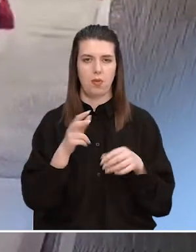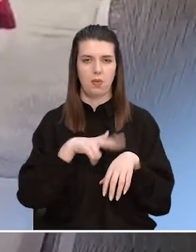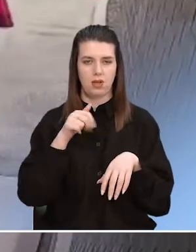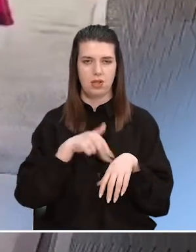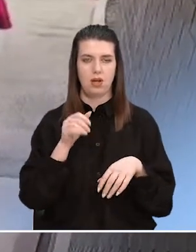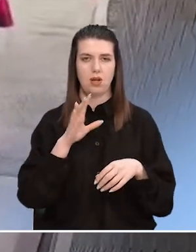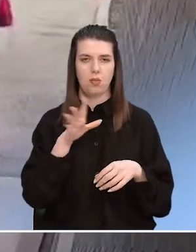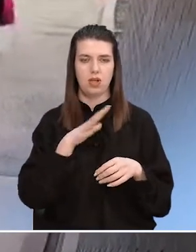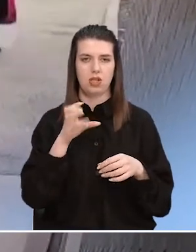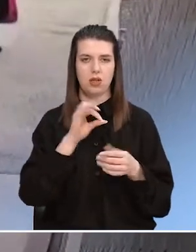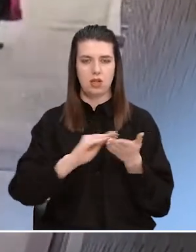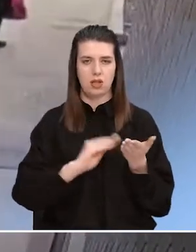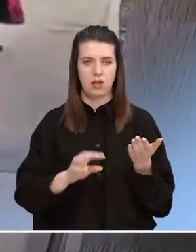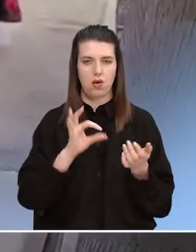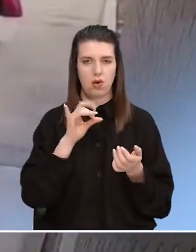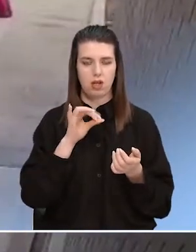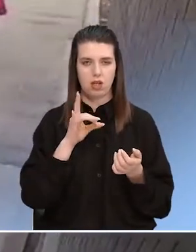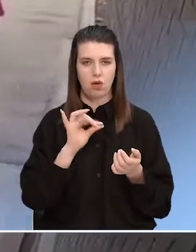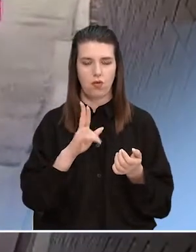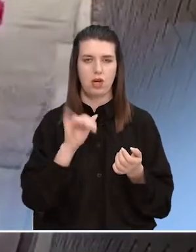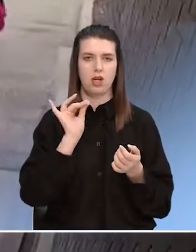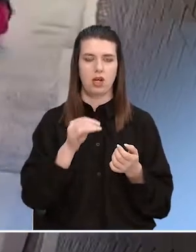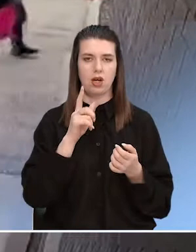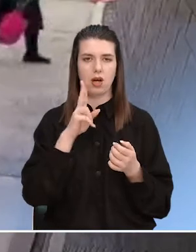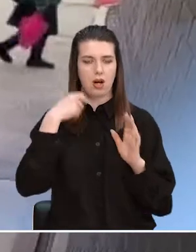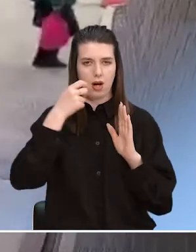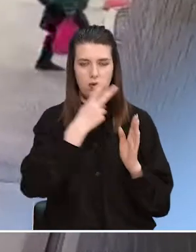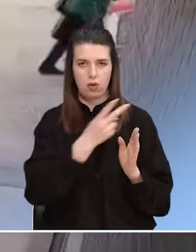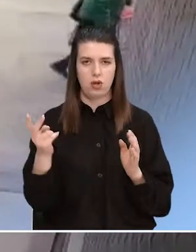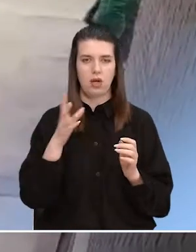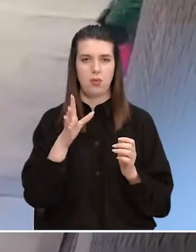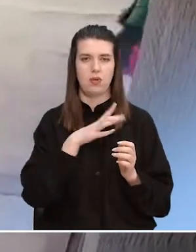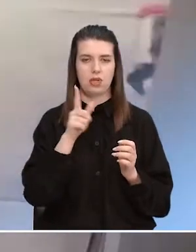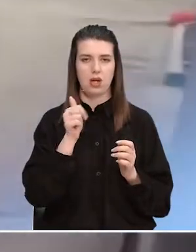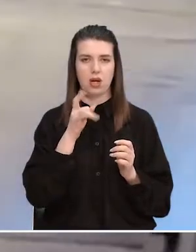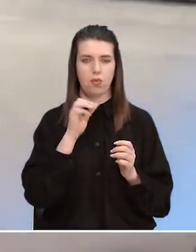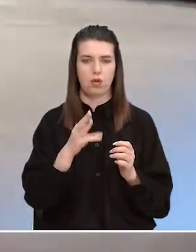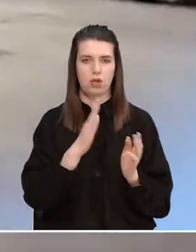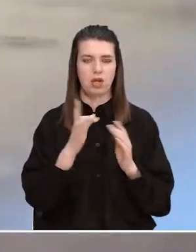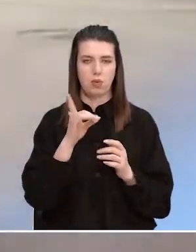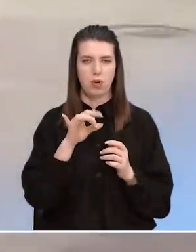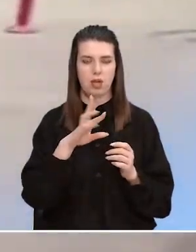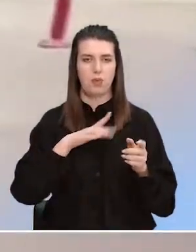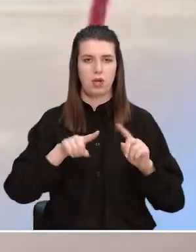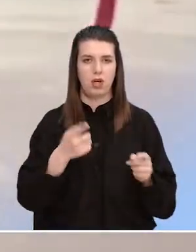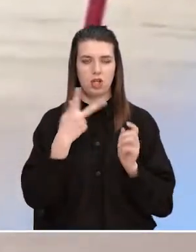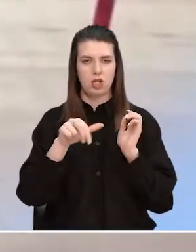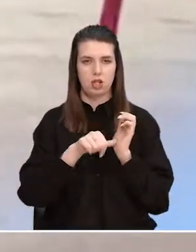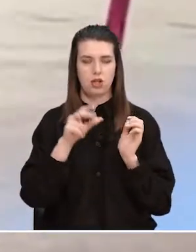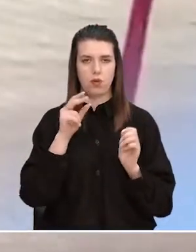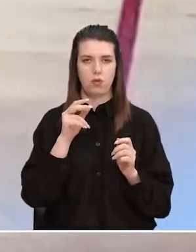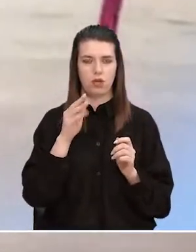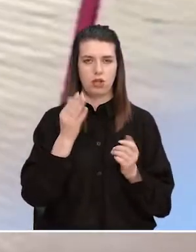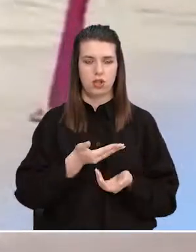выехала следственно-оперативная группа были составлены ориентировки и изучены камеры видеонаблюдения за грабеж стражами порядка